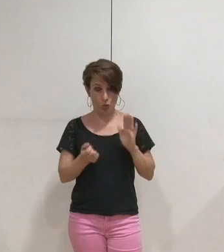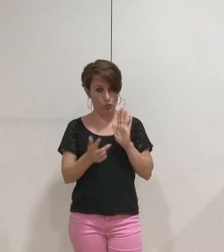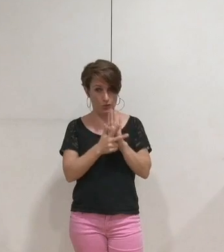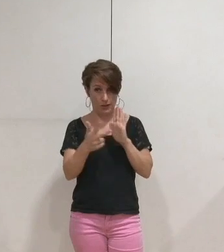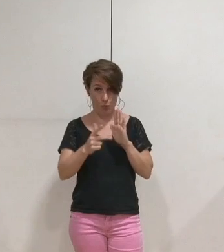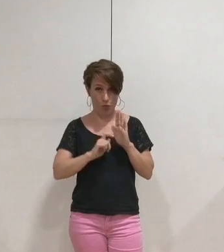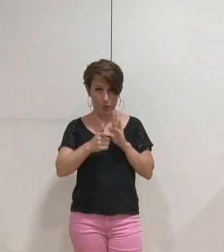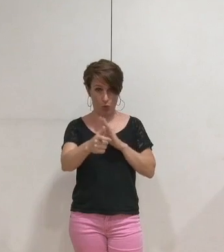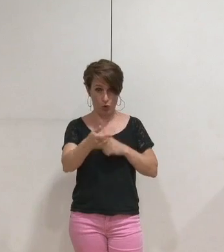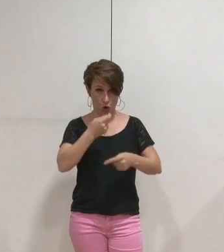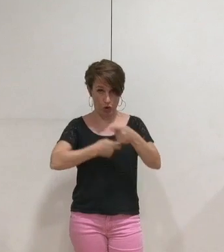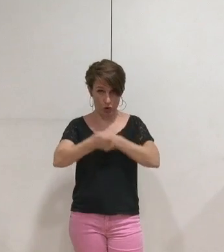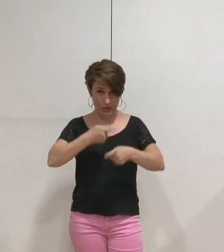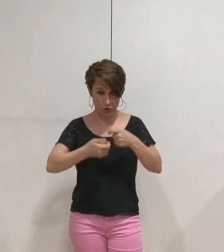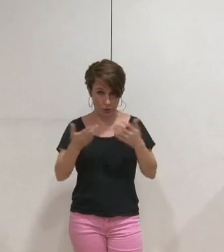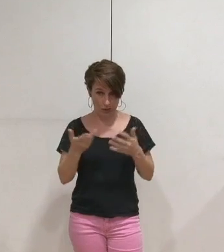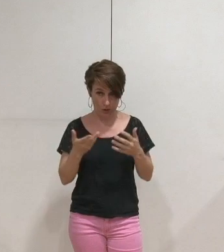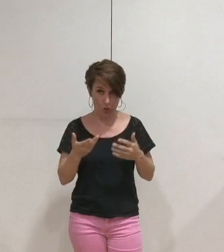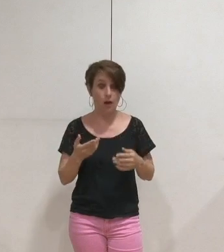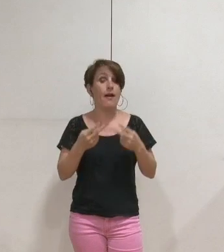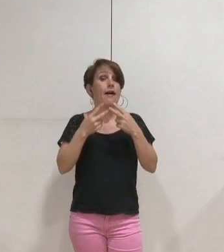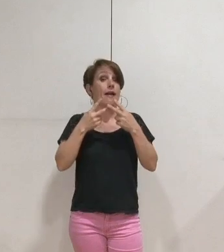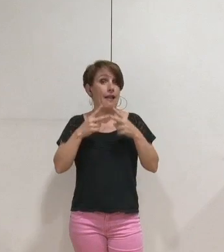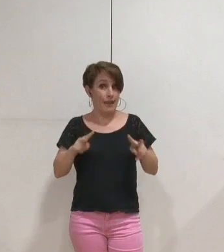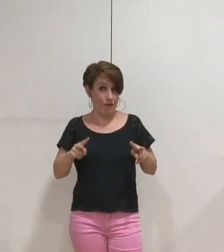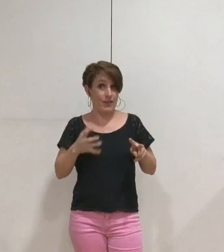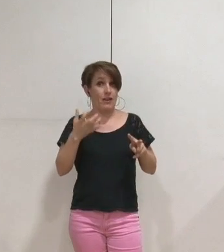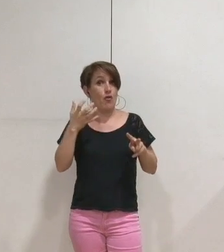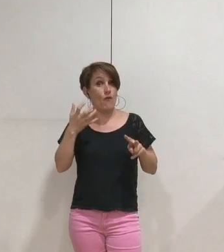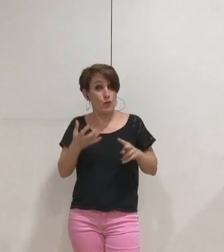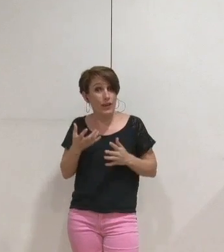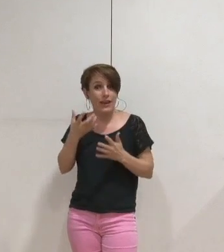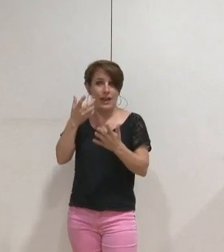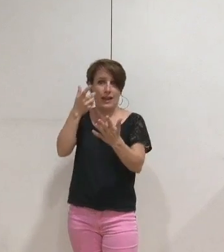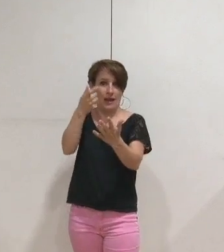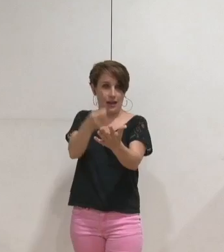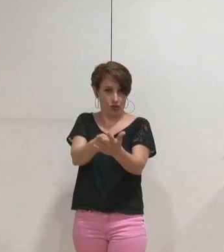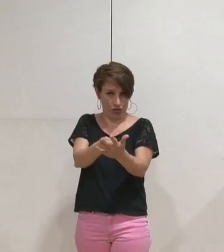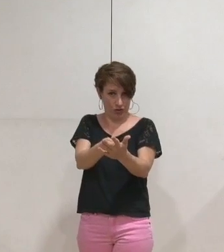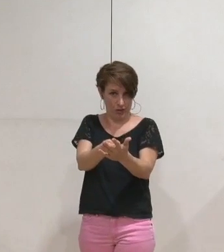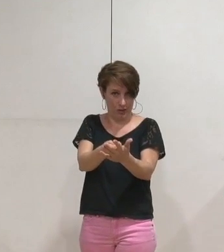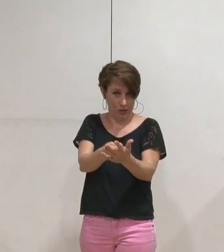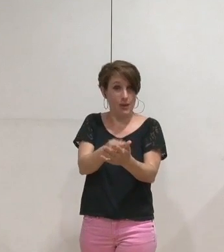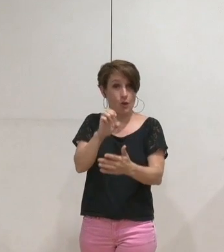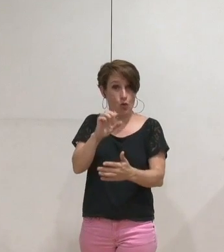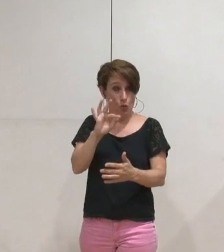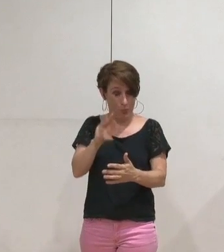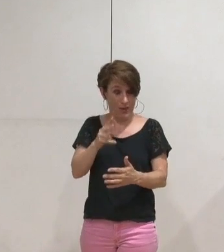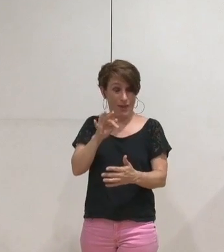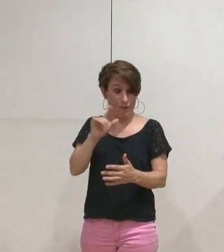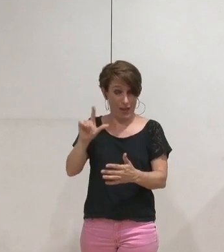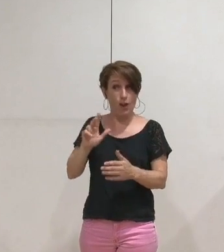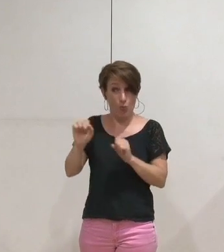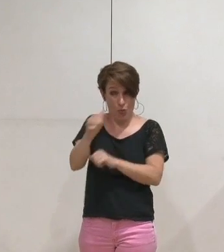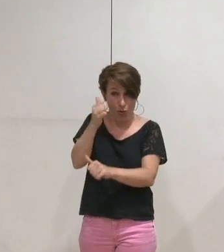transactionnel le rachat par la ville qui elle-même pourrait demander à le PFL de se substituer à la ville euh des parcelles ce qu'elle va